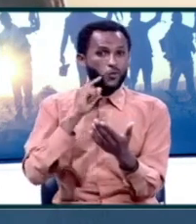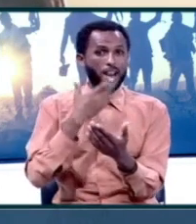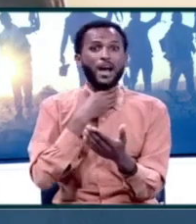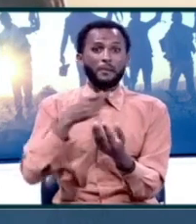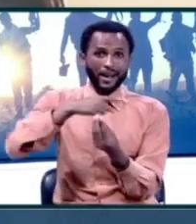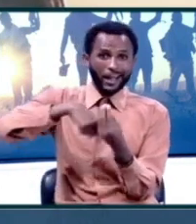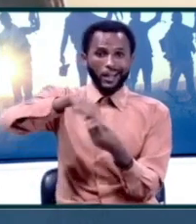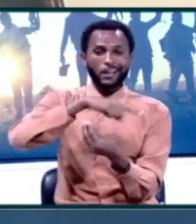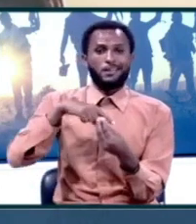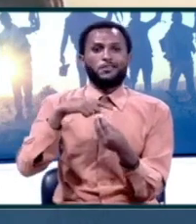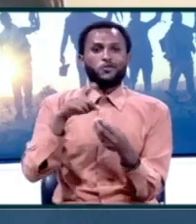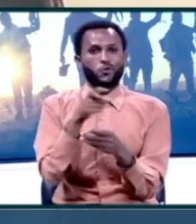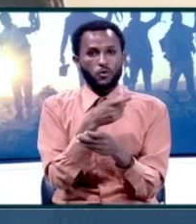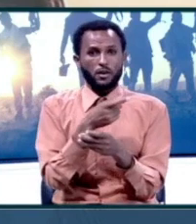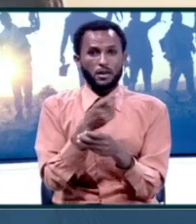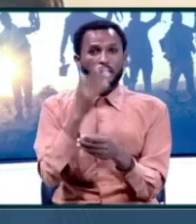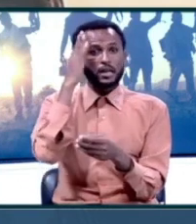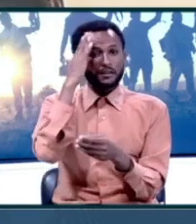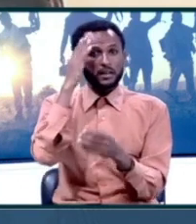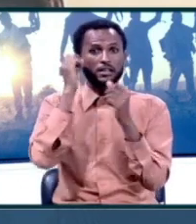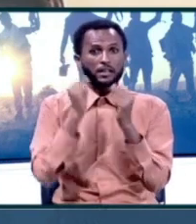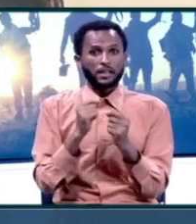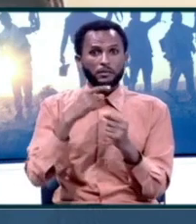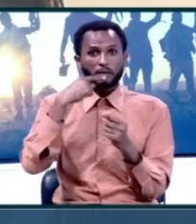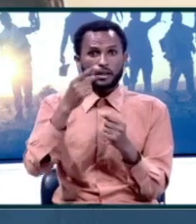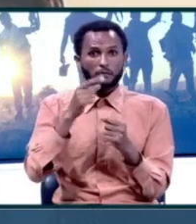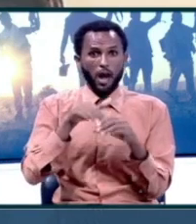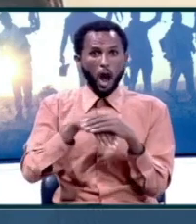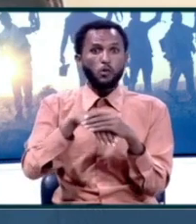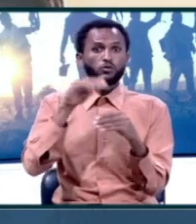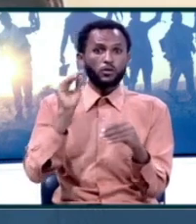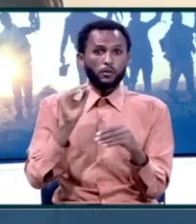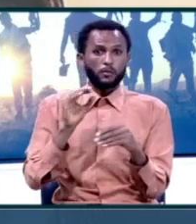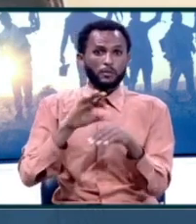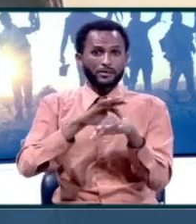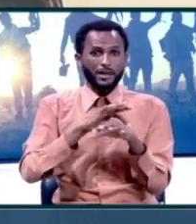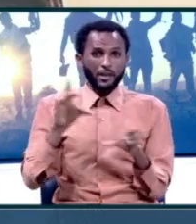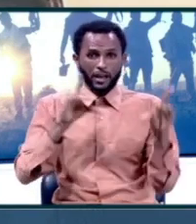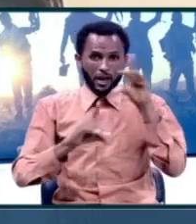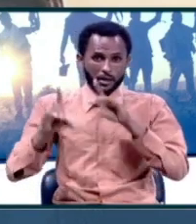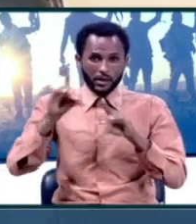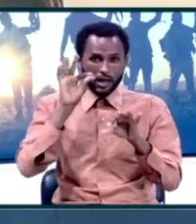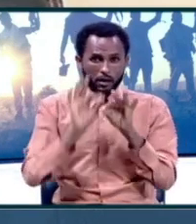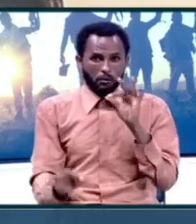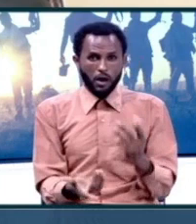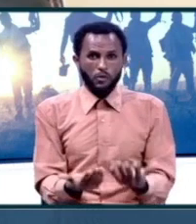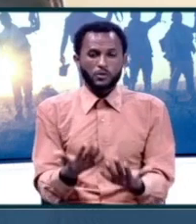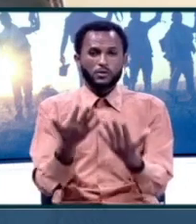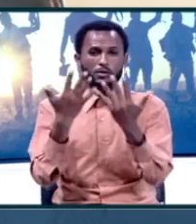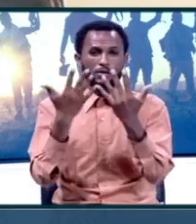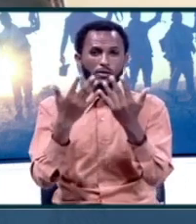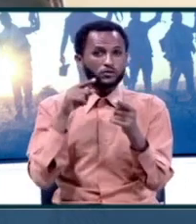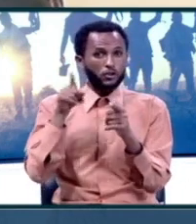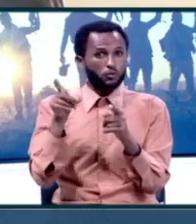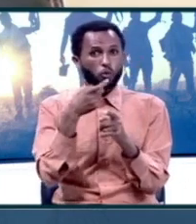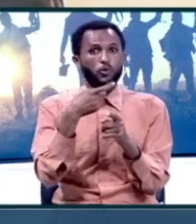ይኹን ክፍለጥ ይኽእል እዩ ምስተባሃሉ ድማ ኣውፂኦም ብኬሚካል ብሓዊ ኮታስ ንሳቶም